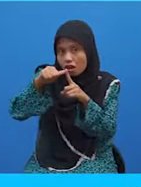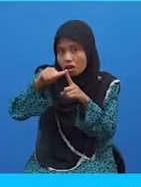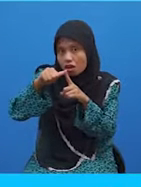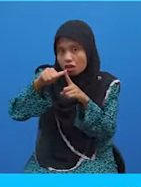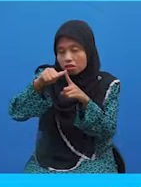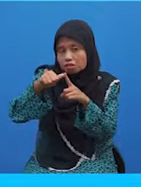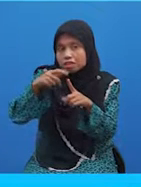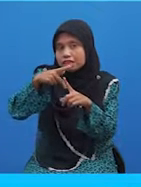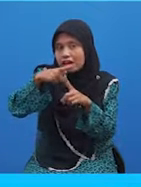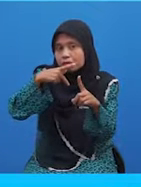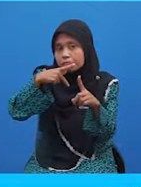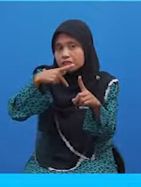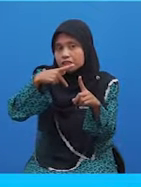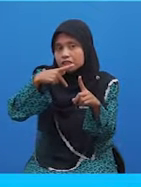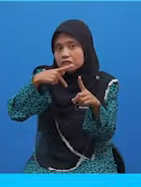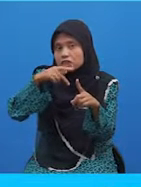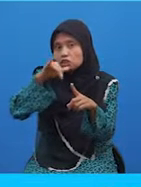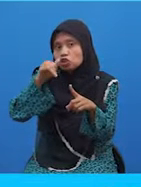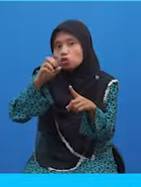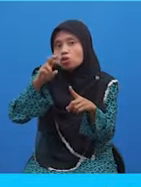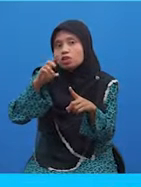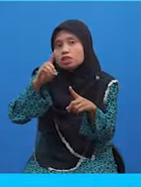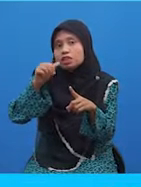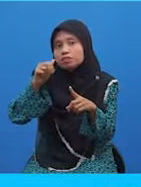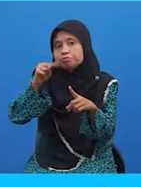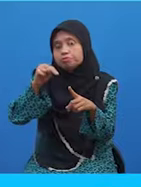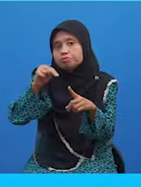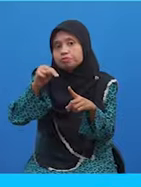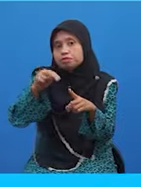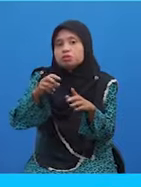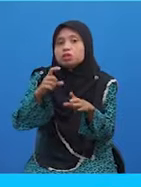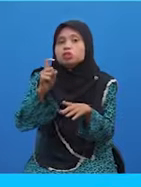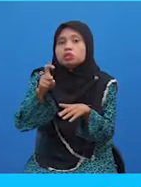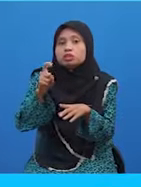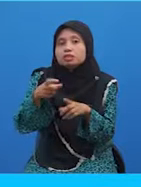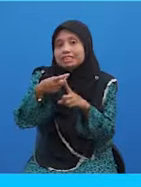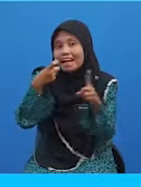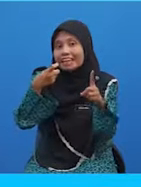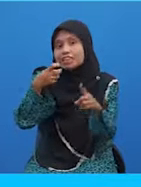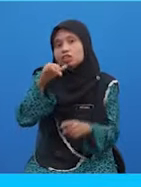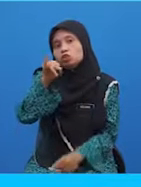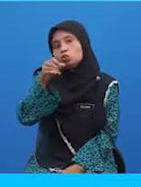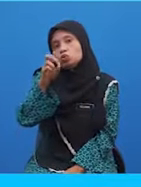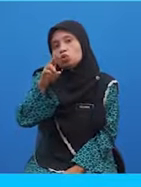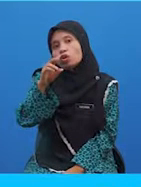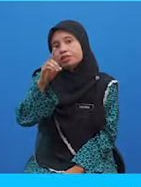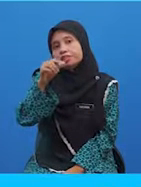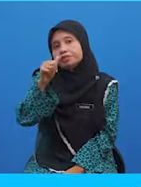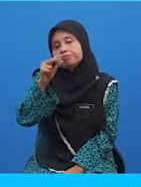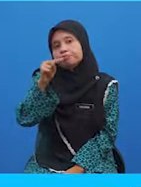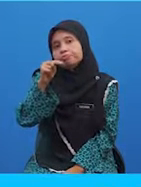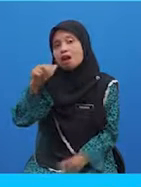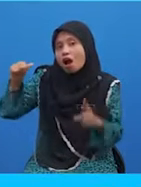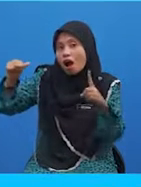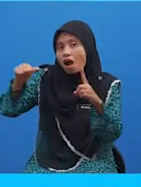Daripada Jordan, daripada menunjukkan punca, sepatutnya dari Jordan yang menunjukkan